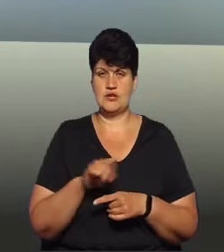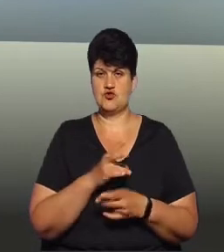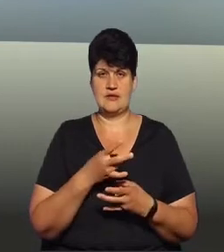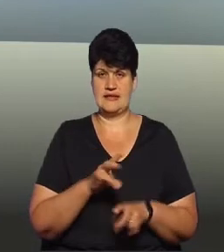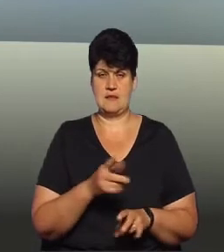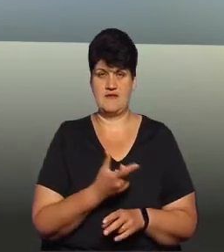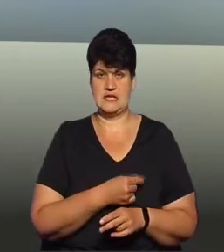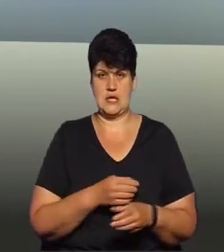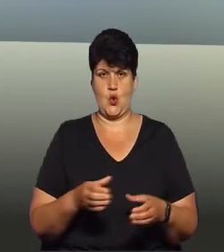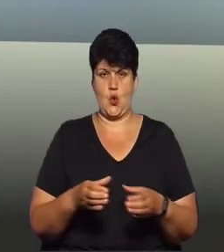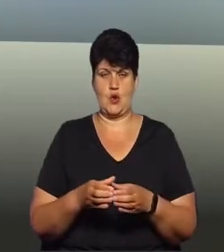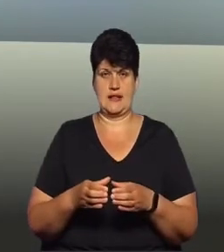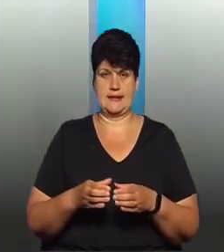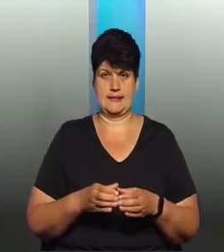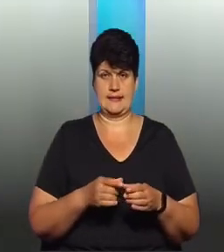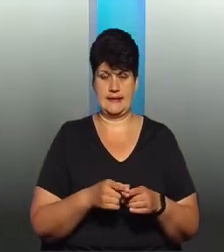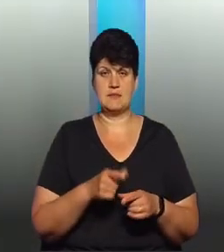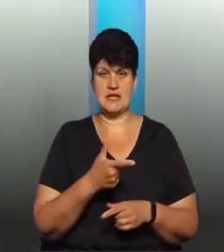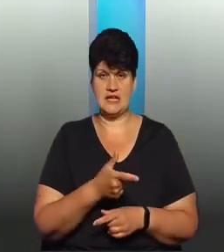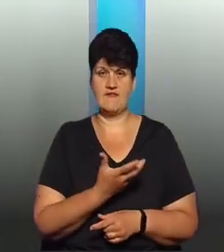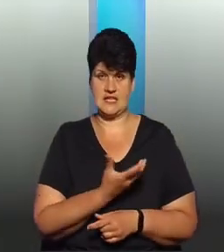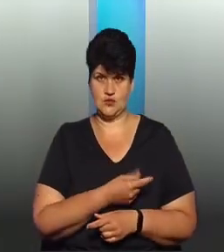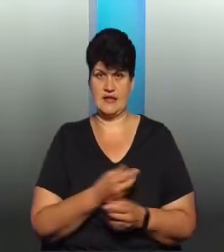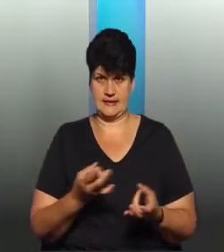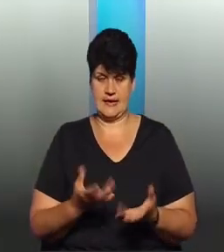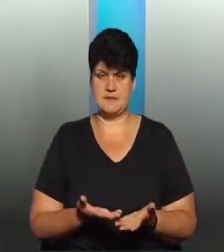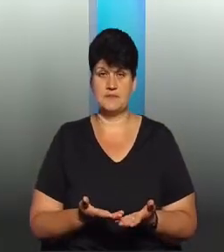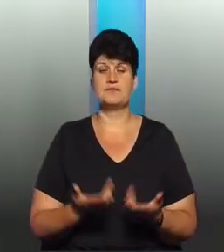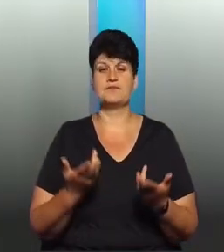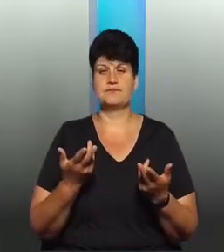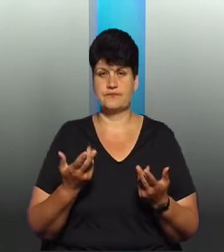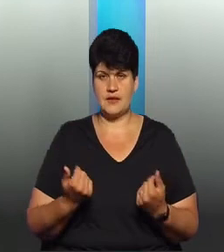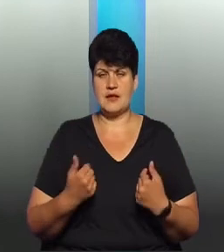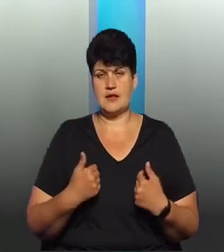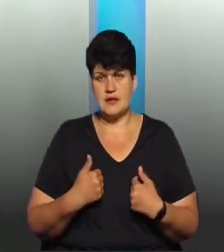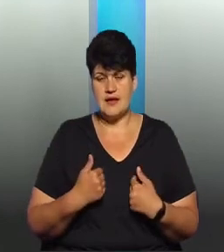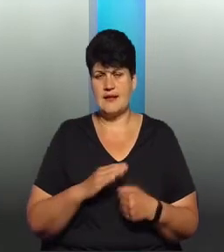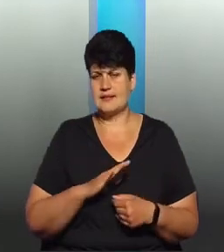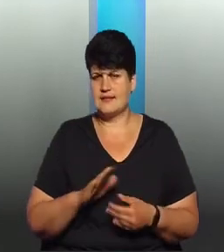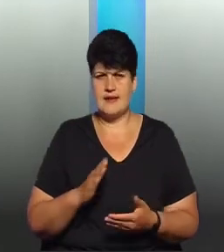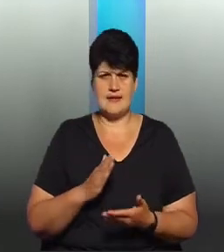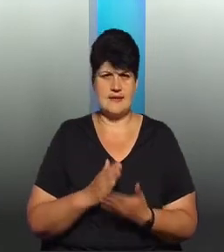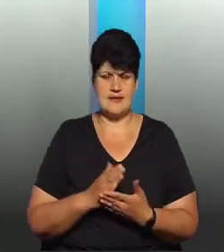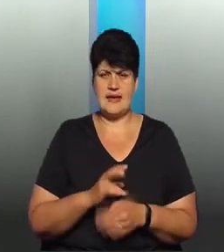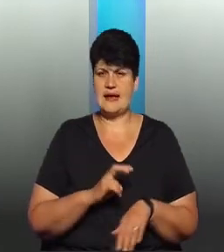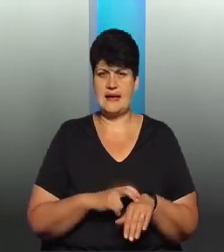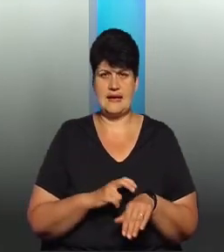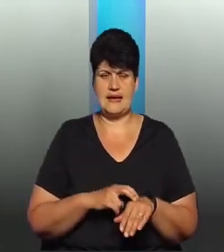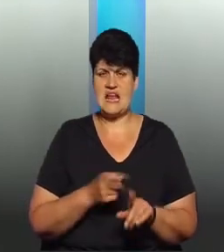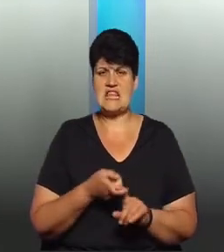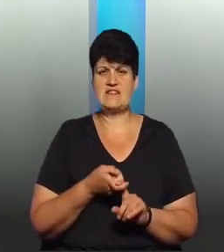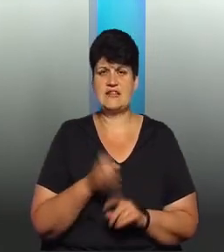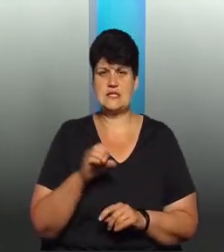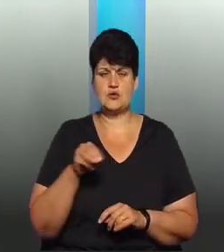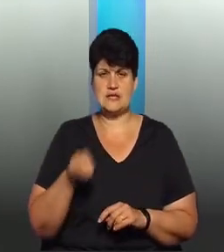Їх вакцинувати треба. Ну, звісно, я, скажімо, хоча я не є лікар-інфекціоніст, але так як медик,